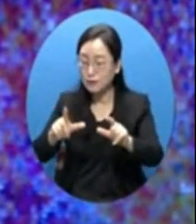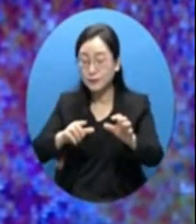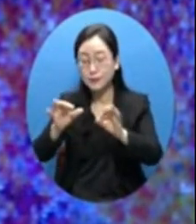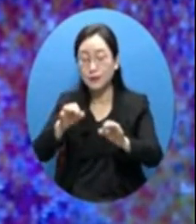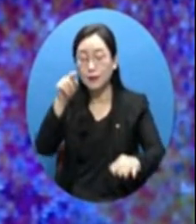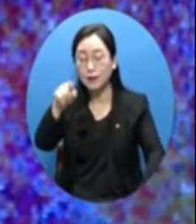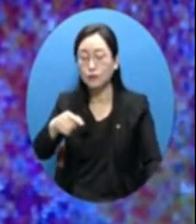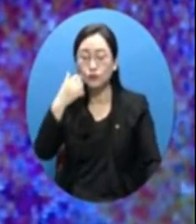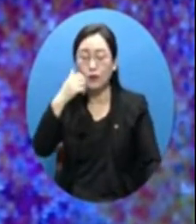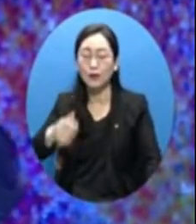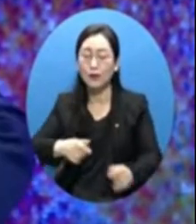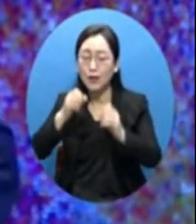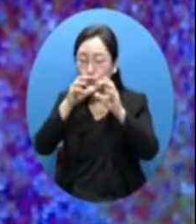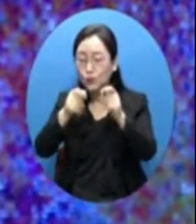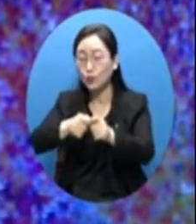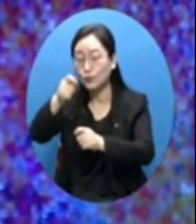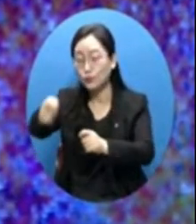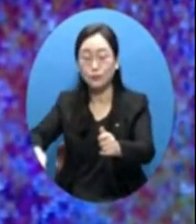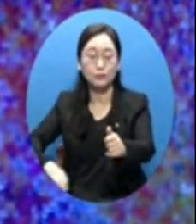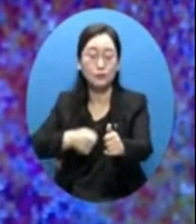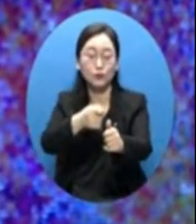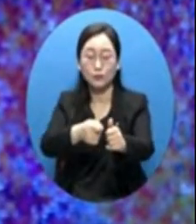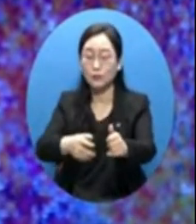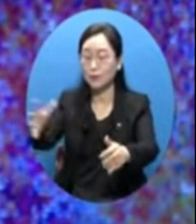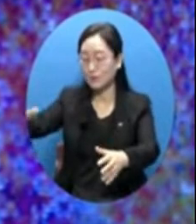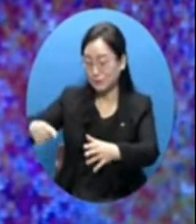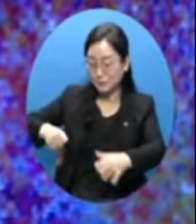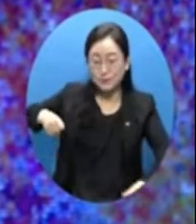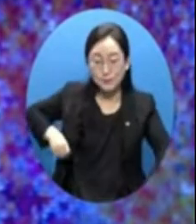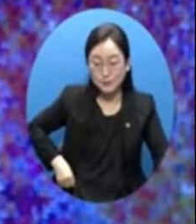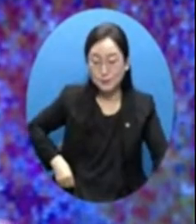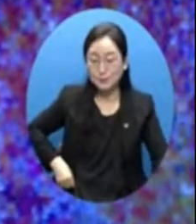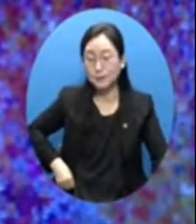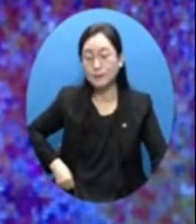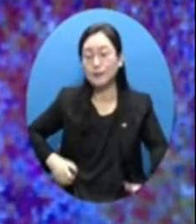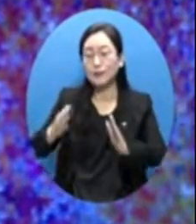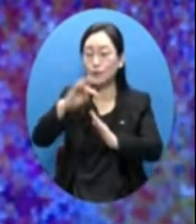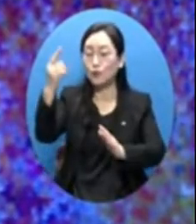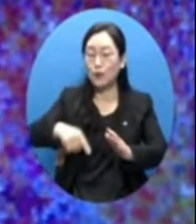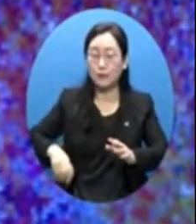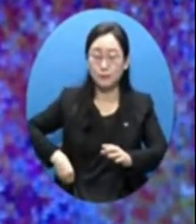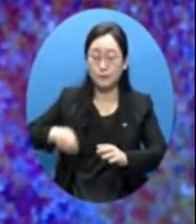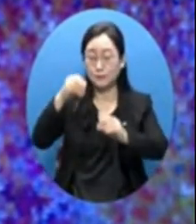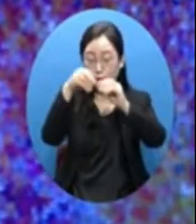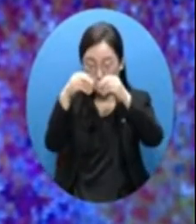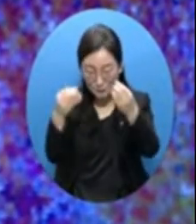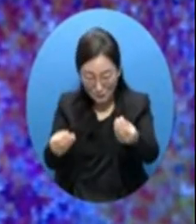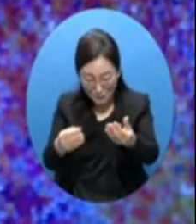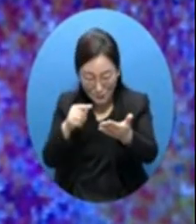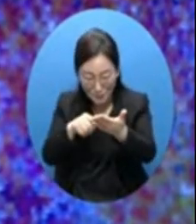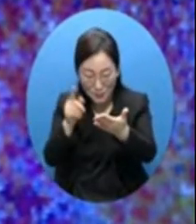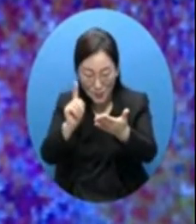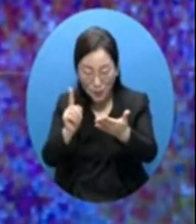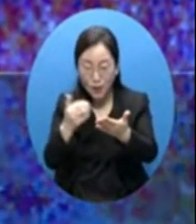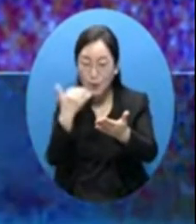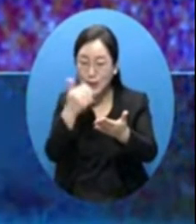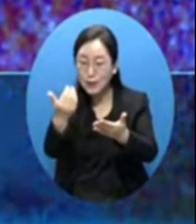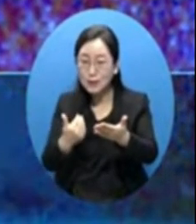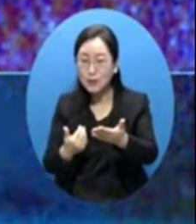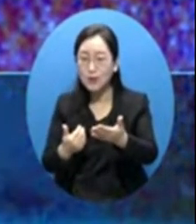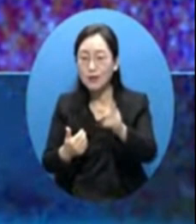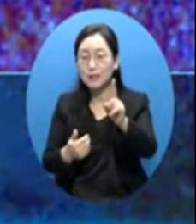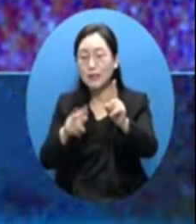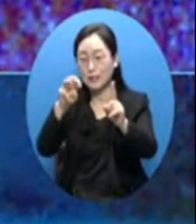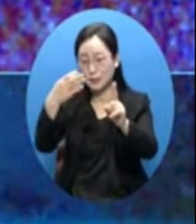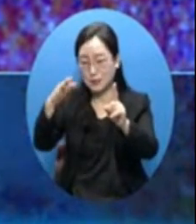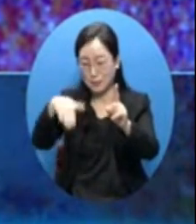받아고 주머니에 꾸겨놓고 들어왔는데 집에 와서 펴보니 이런 내용이 적혀 있었습니다. 베드로전서 1장 24절